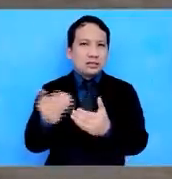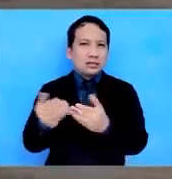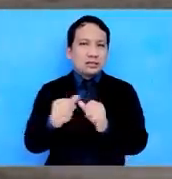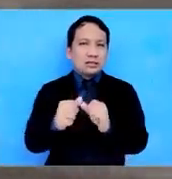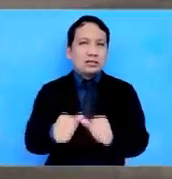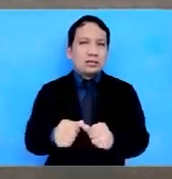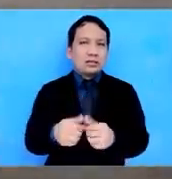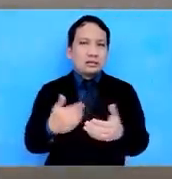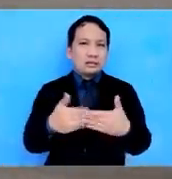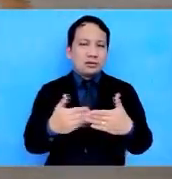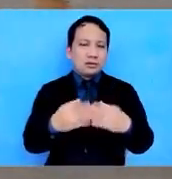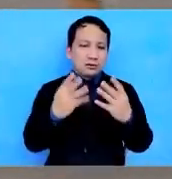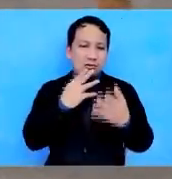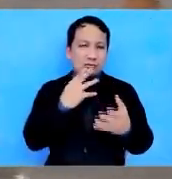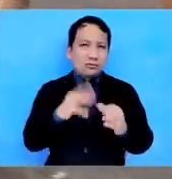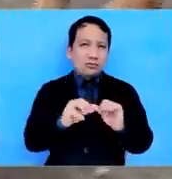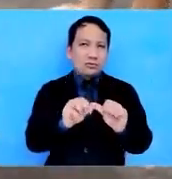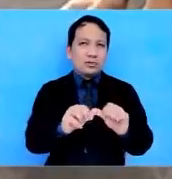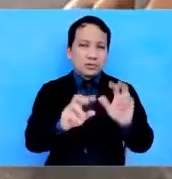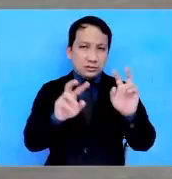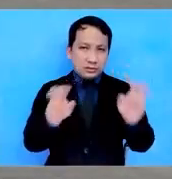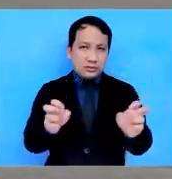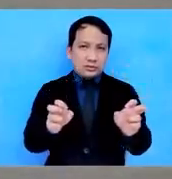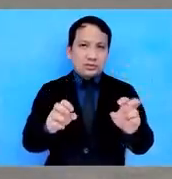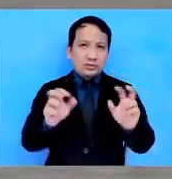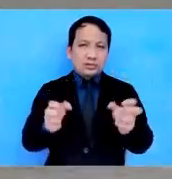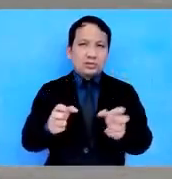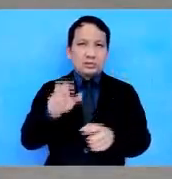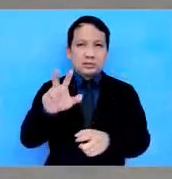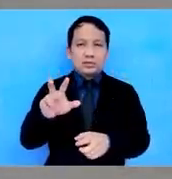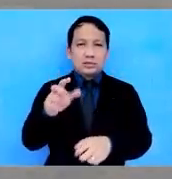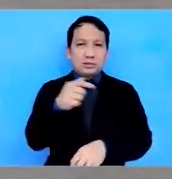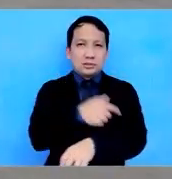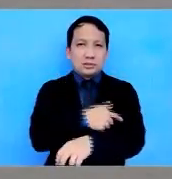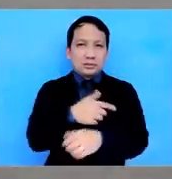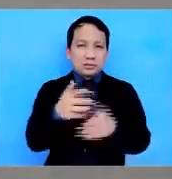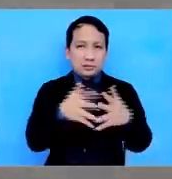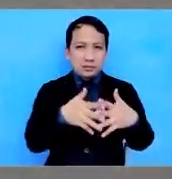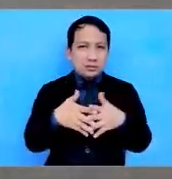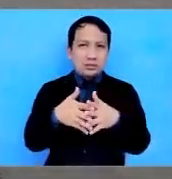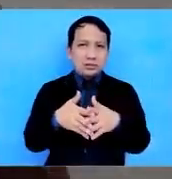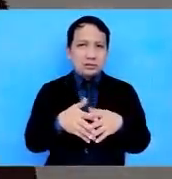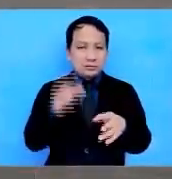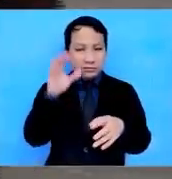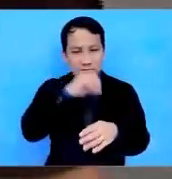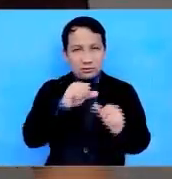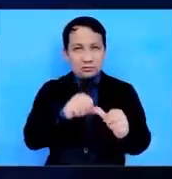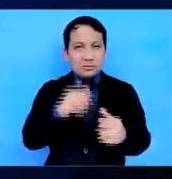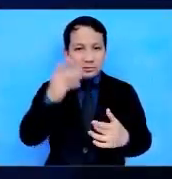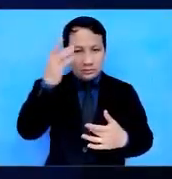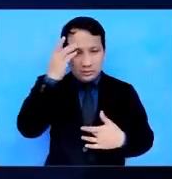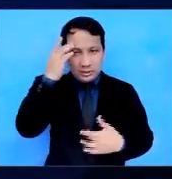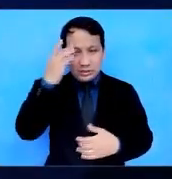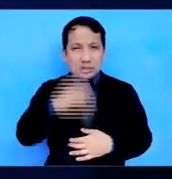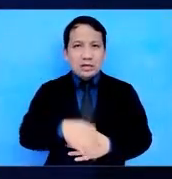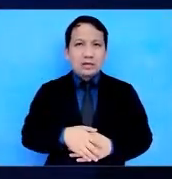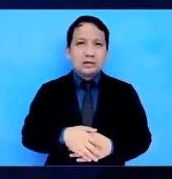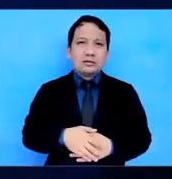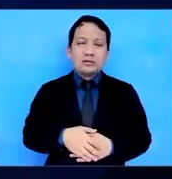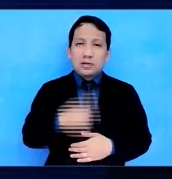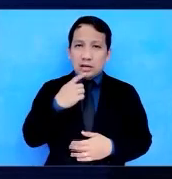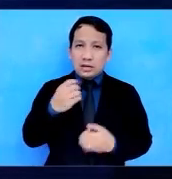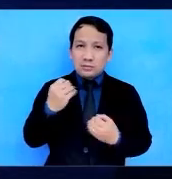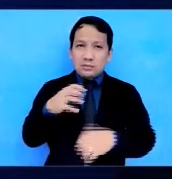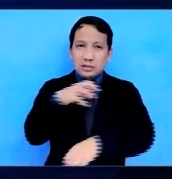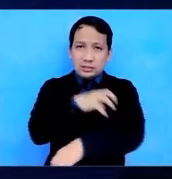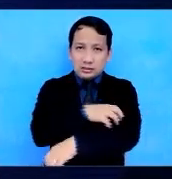pinakamalalang kaso ay tinuturing nilang Category 3 contact sa mga hayop na pinaghihinalaang may rabies. Ito yung mga maraming kagat at